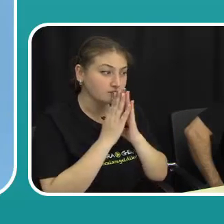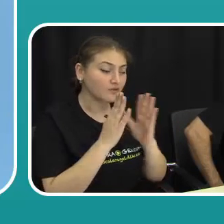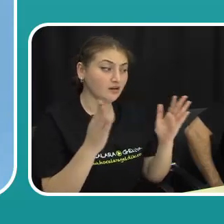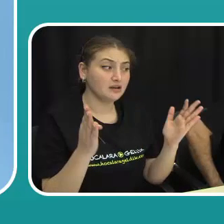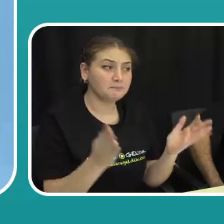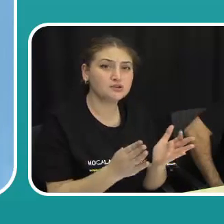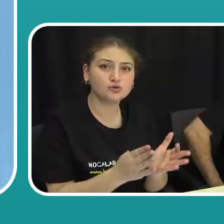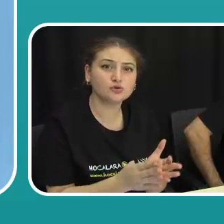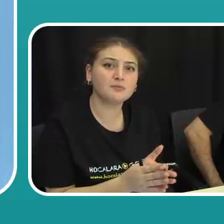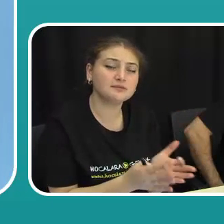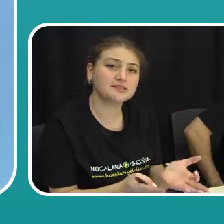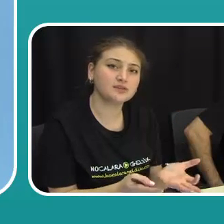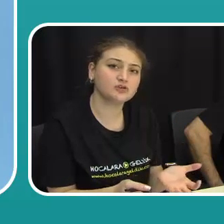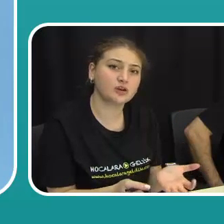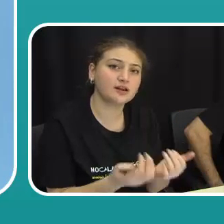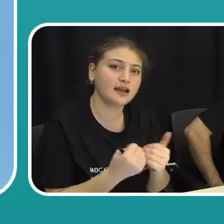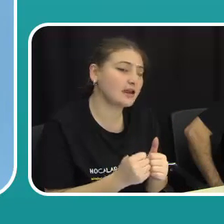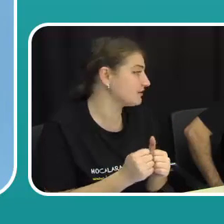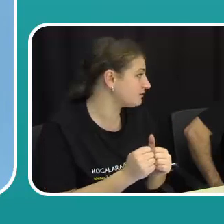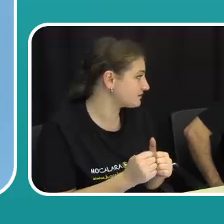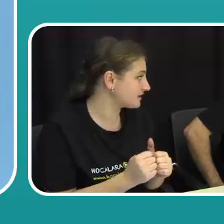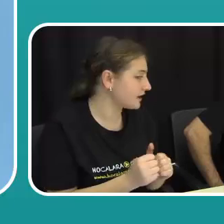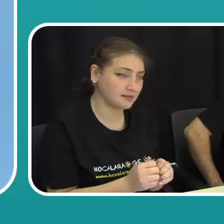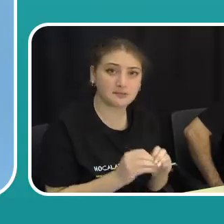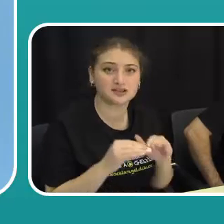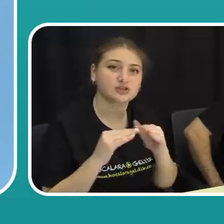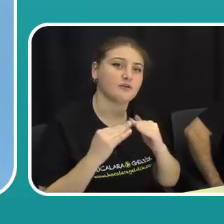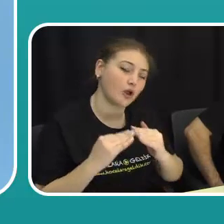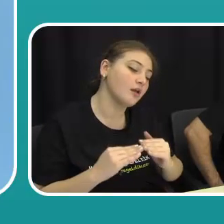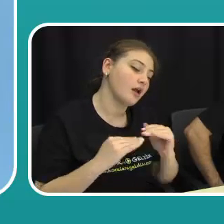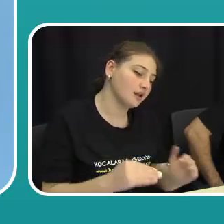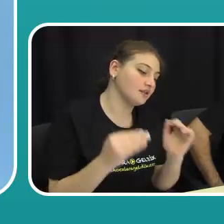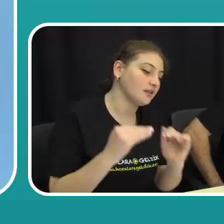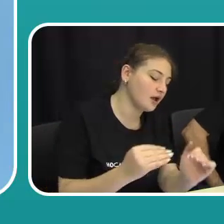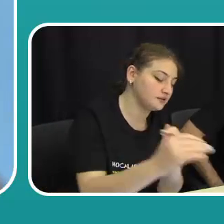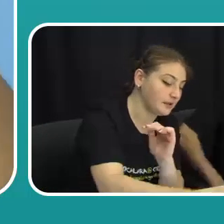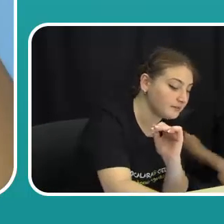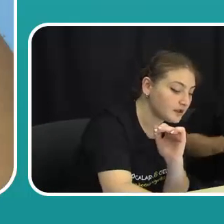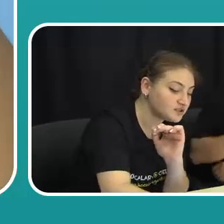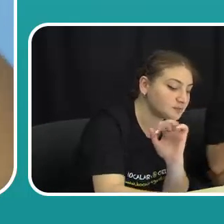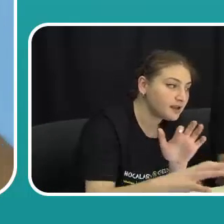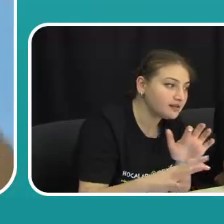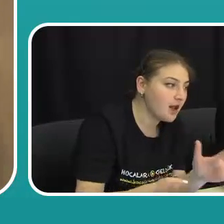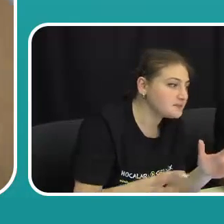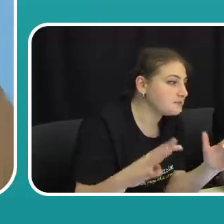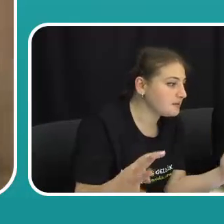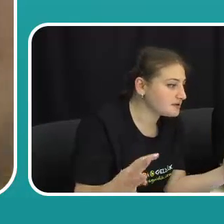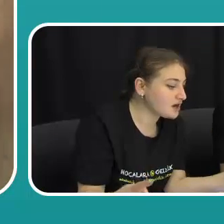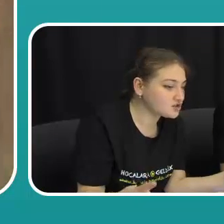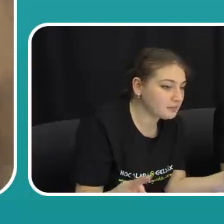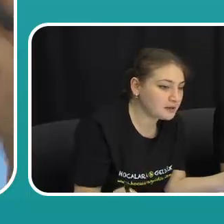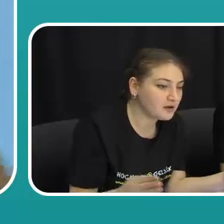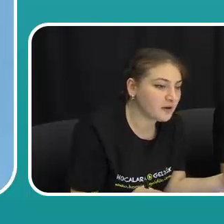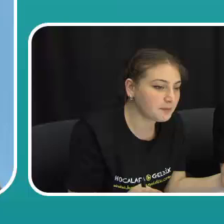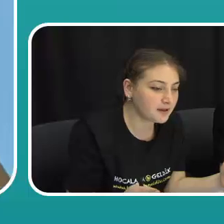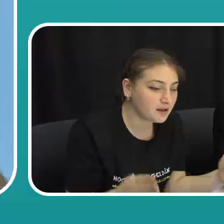yetişkin bir çocuğun matematik notuna göre değerlendirmemesi gerektiği mesajını veriyor alttan alta şimdi ne yaptı benimle